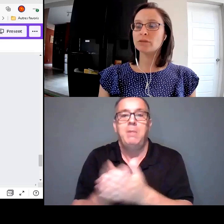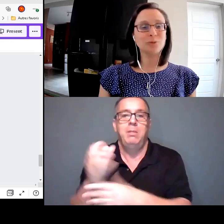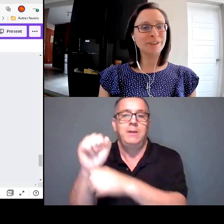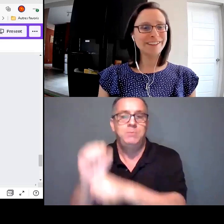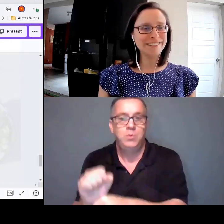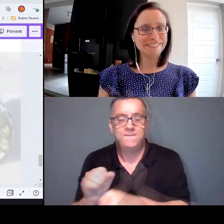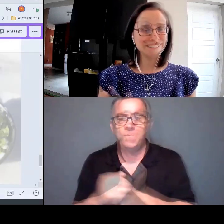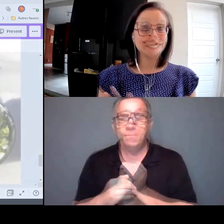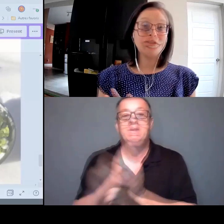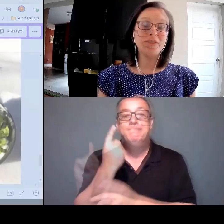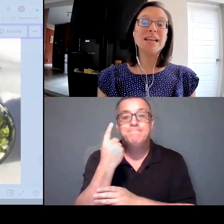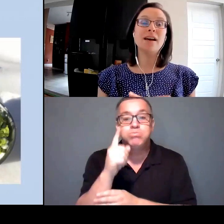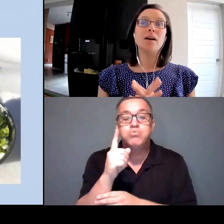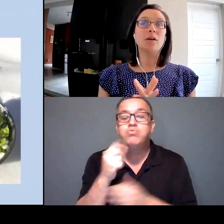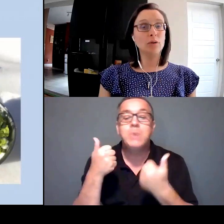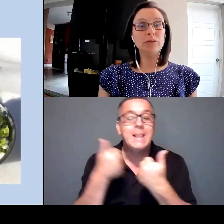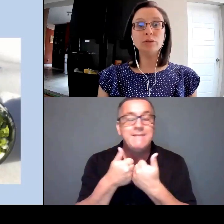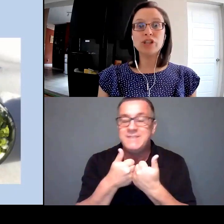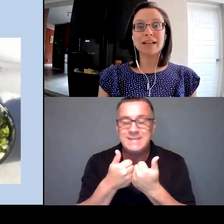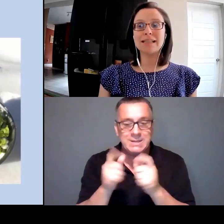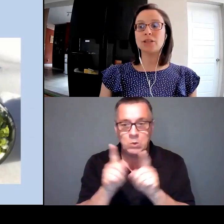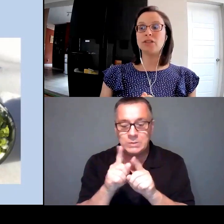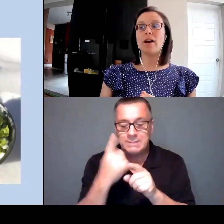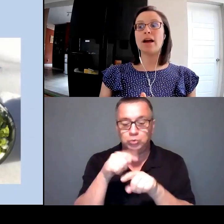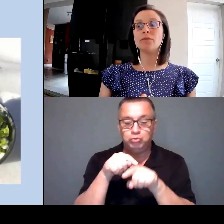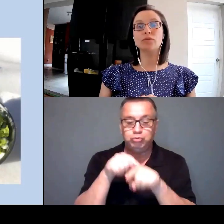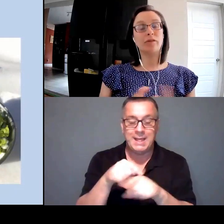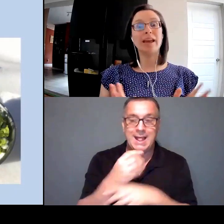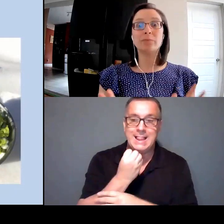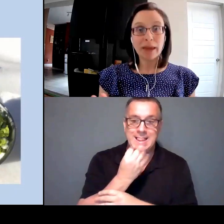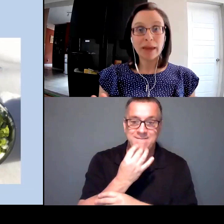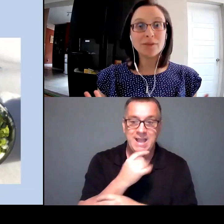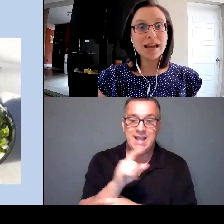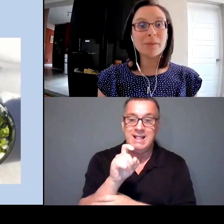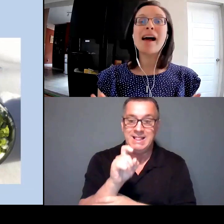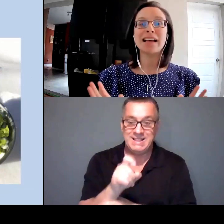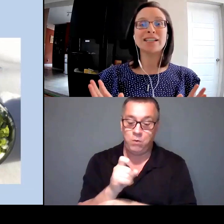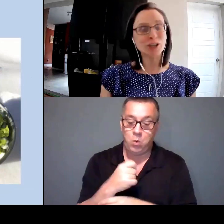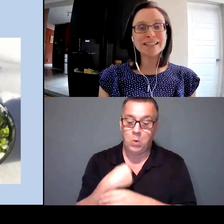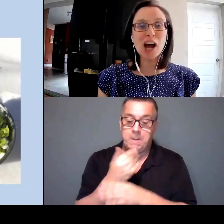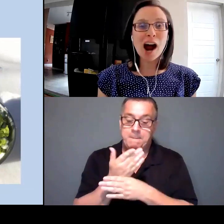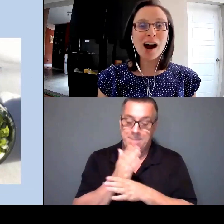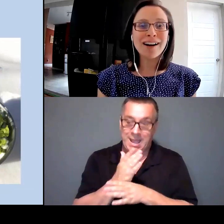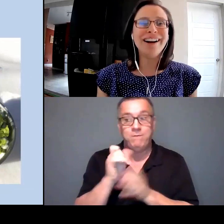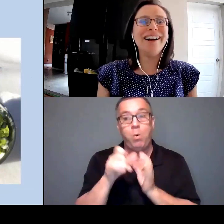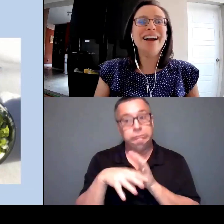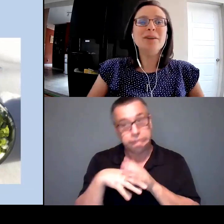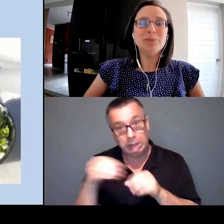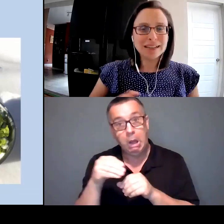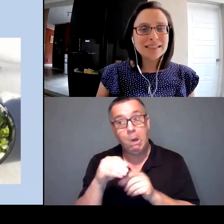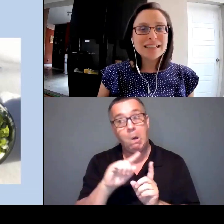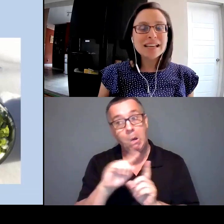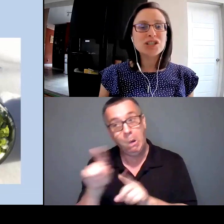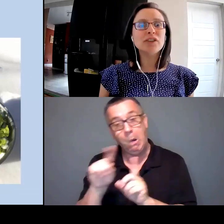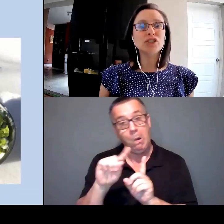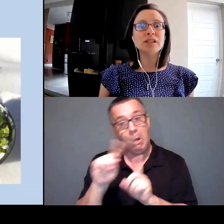Oui, puis pour ce qui est des défis, au niveau du jardinage d'hiver, vous devez être prêt, évidemment, à sortir dehors, puis